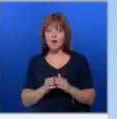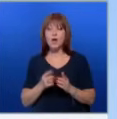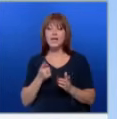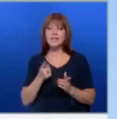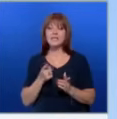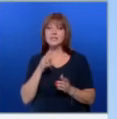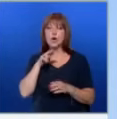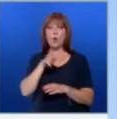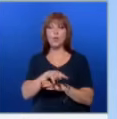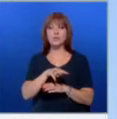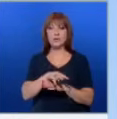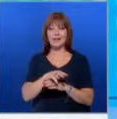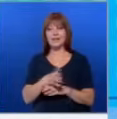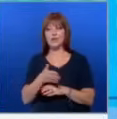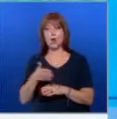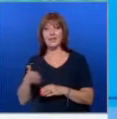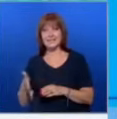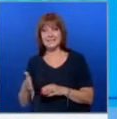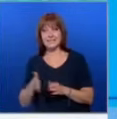сенат, контролиран от десницата.